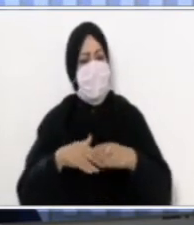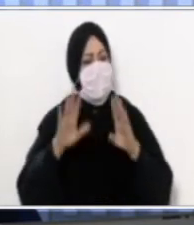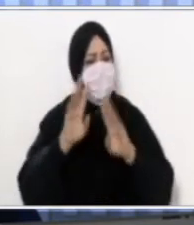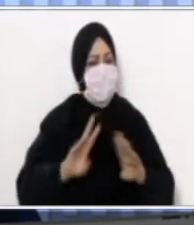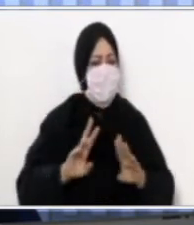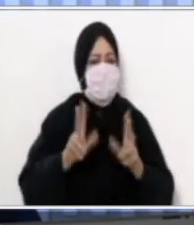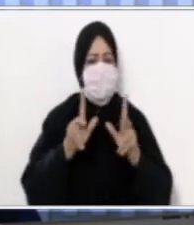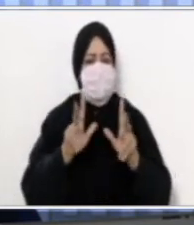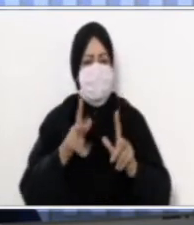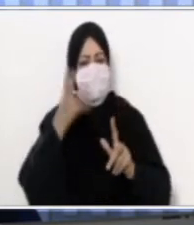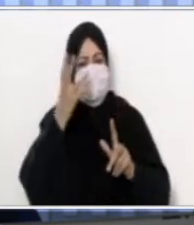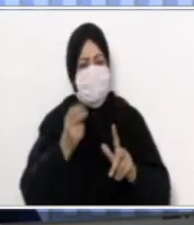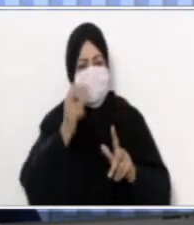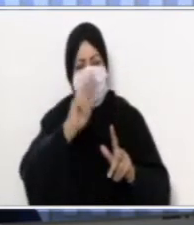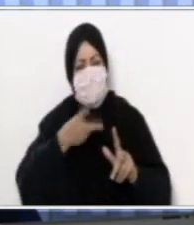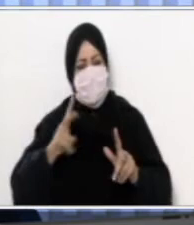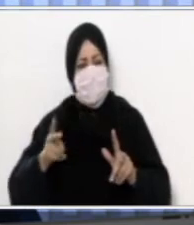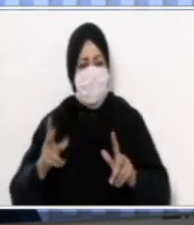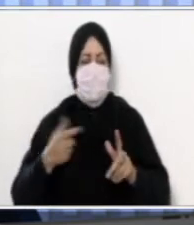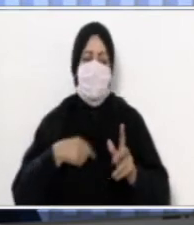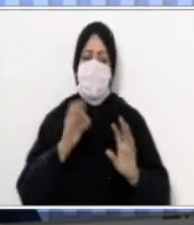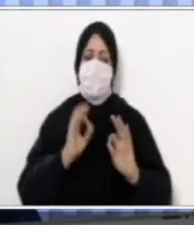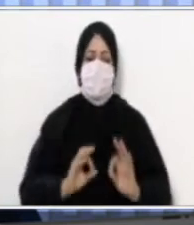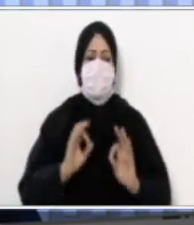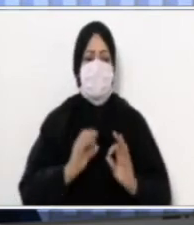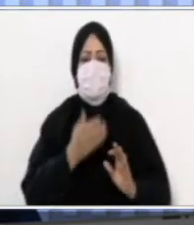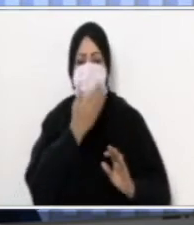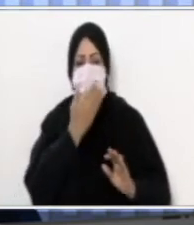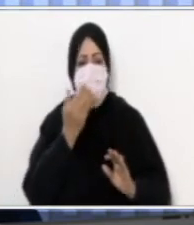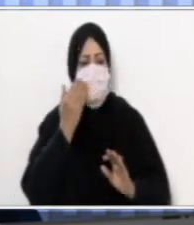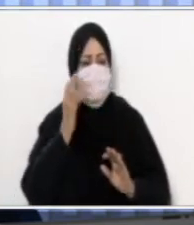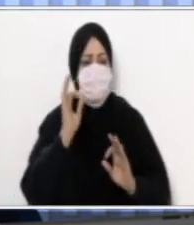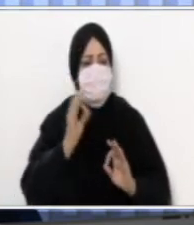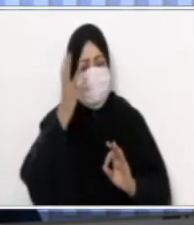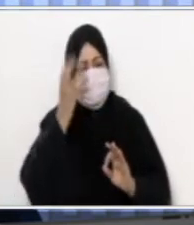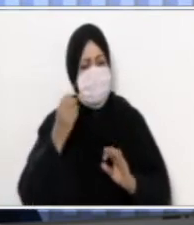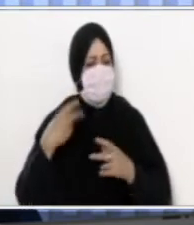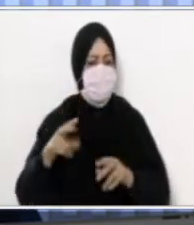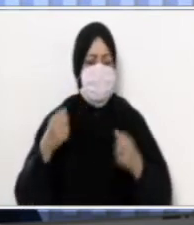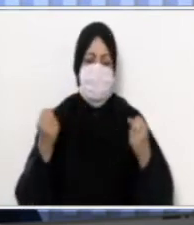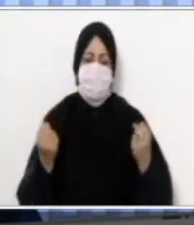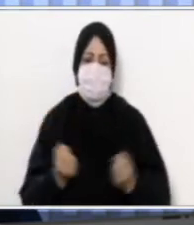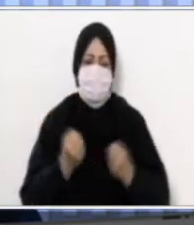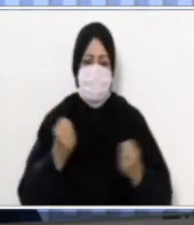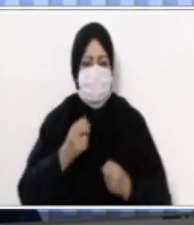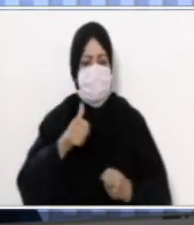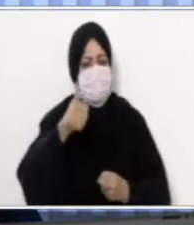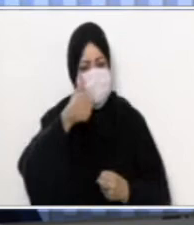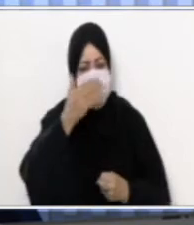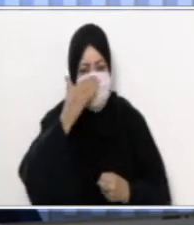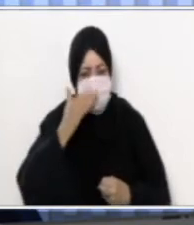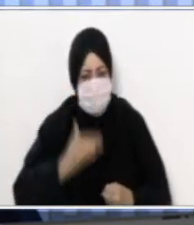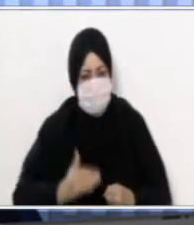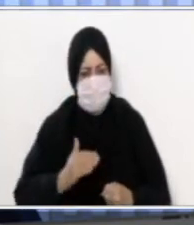أن يعني يجتهد في الطاعة، في كثرة تلاوة كلام الله سبحانه